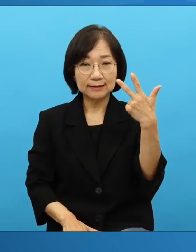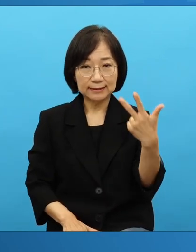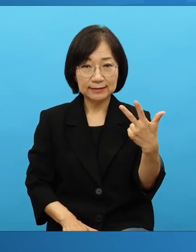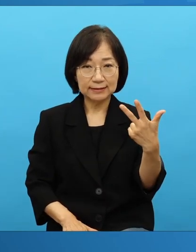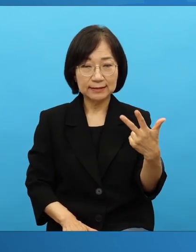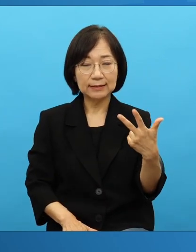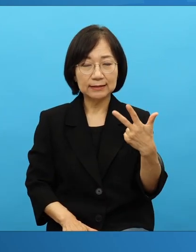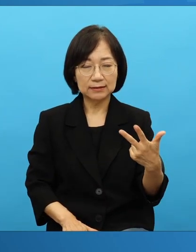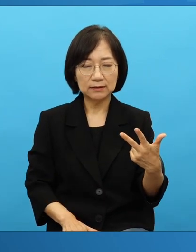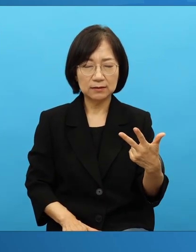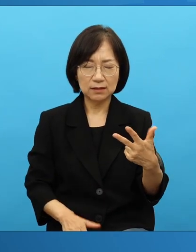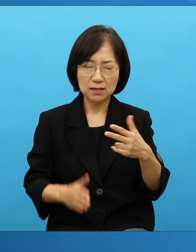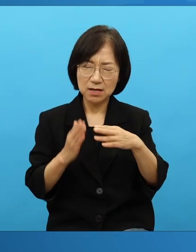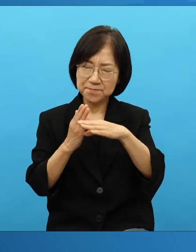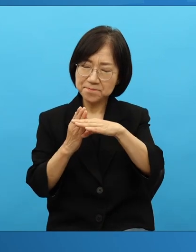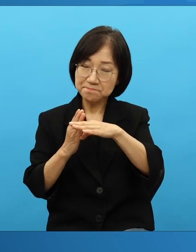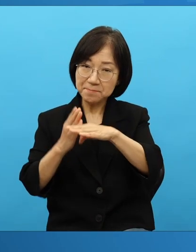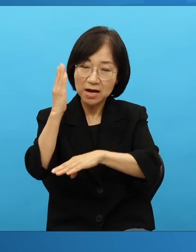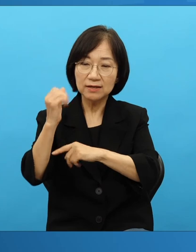现在起享受777的超能力吧.